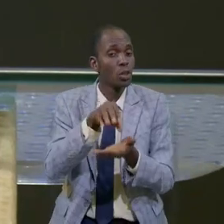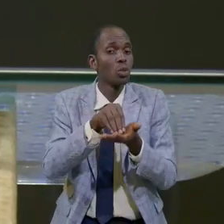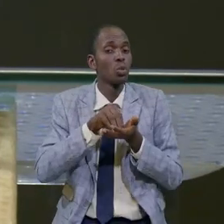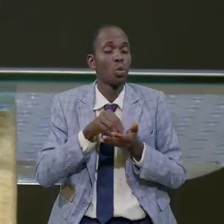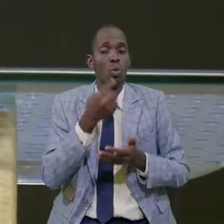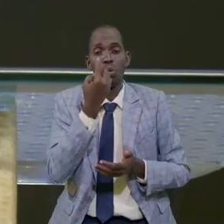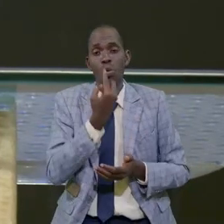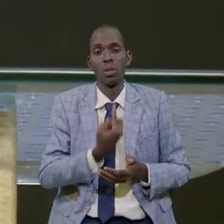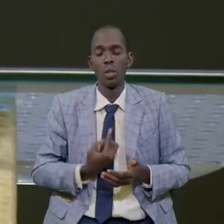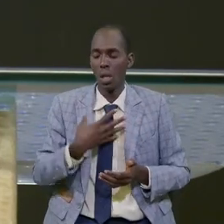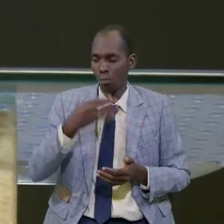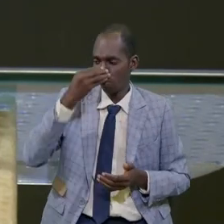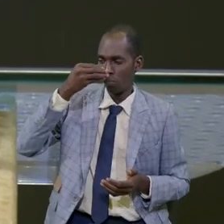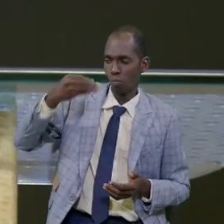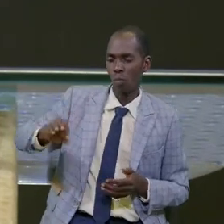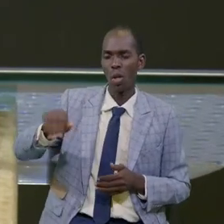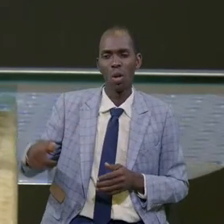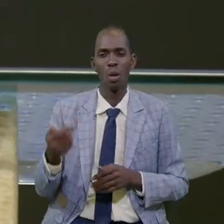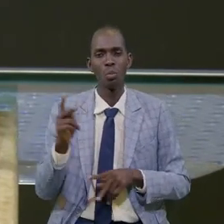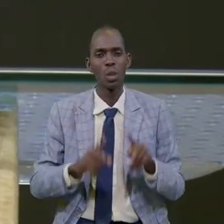que personne ne cherche son propre intérêt,